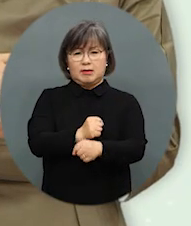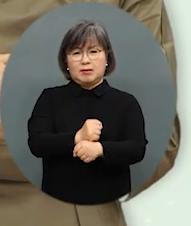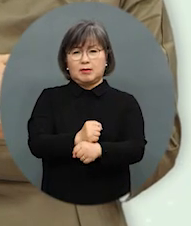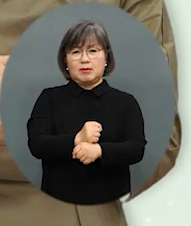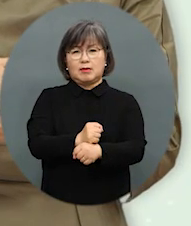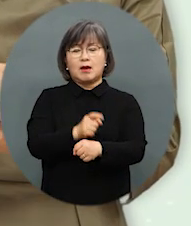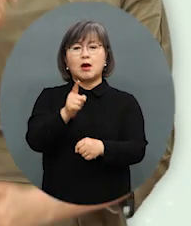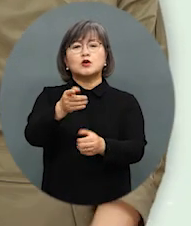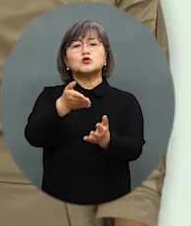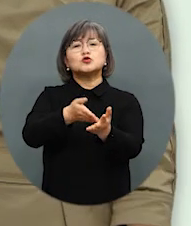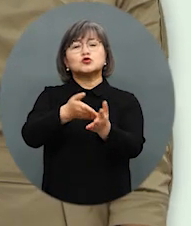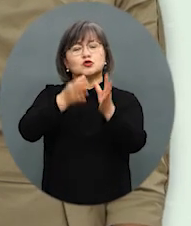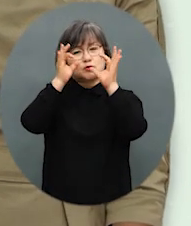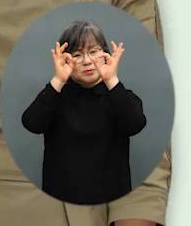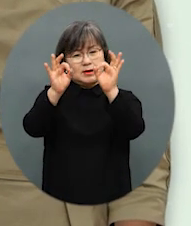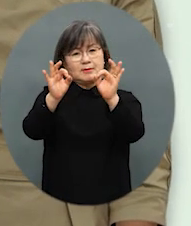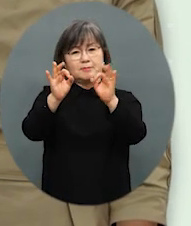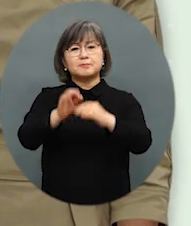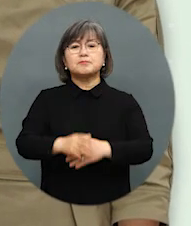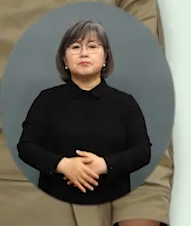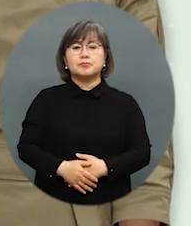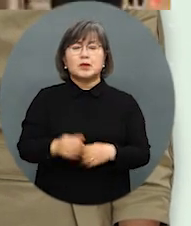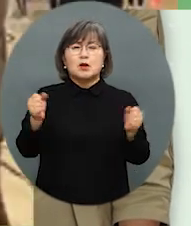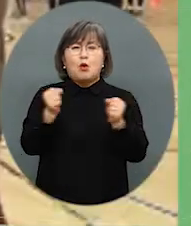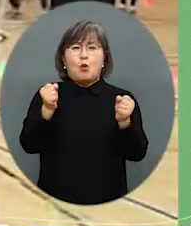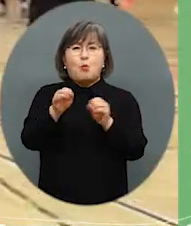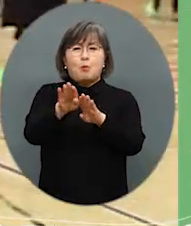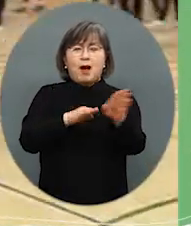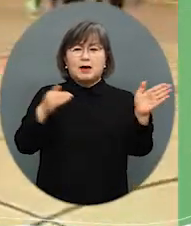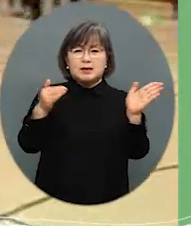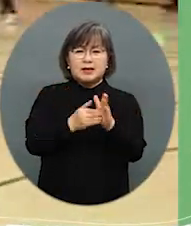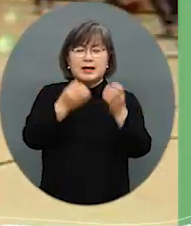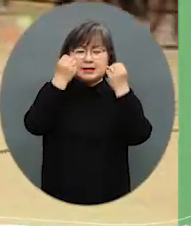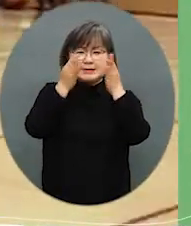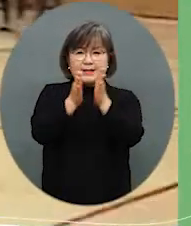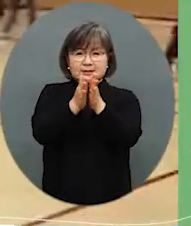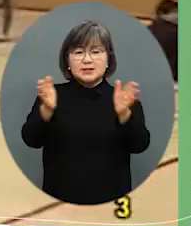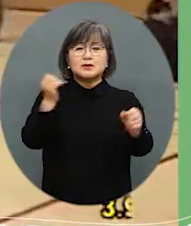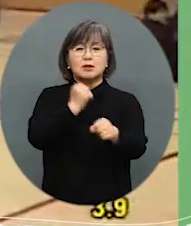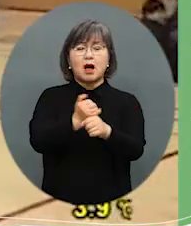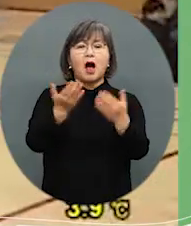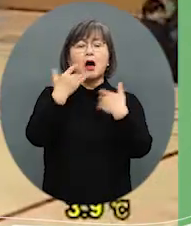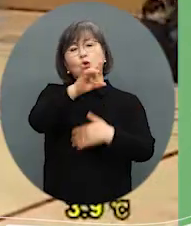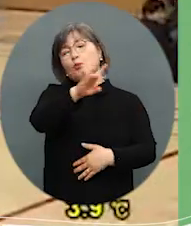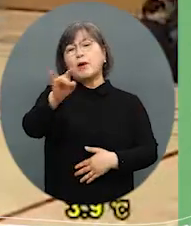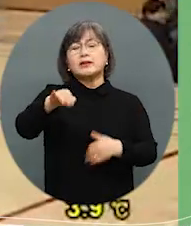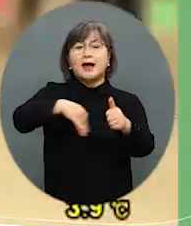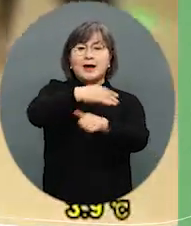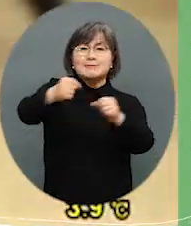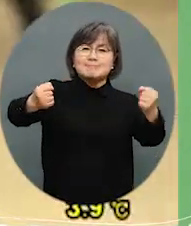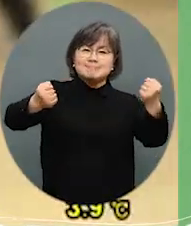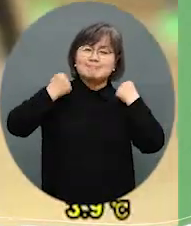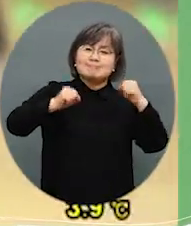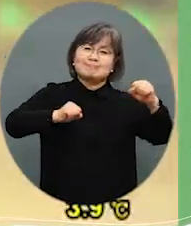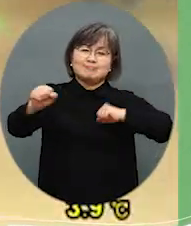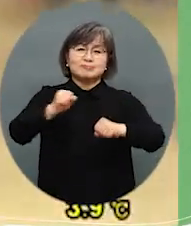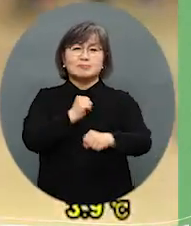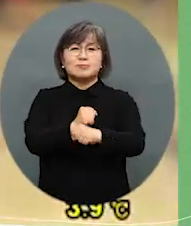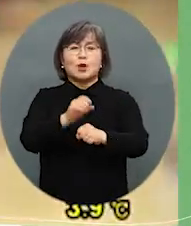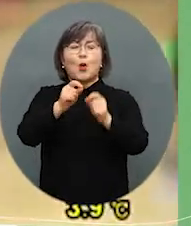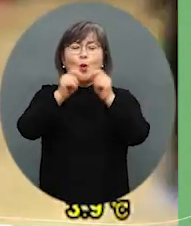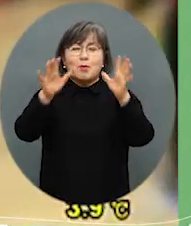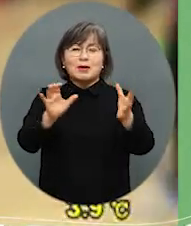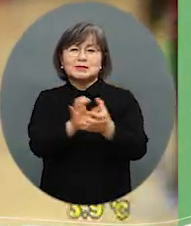유행을 하는데요. 관련 뉴스를 한번 볼까요? 겨울방학이 끝나고 새학기가 시작되면서 학교마다 활기가